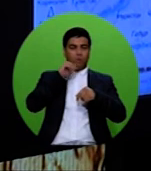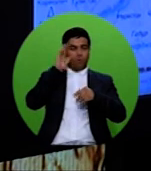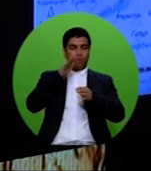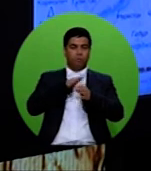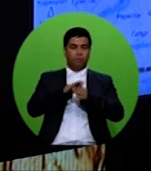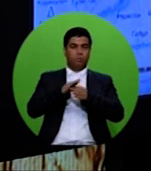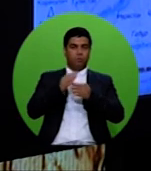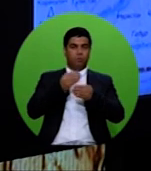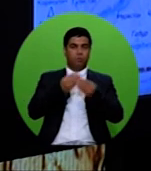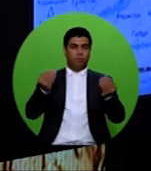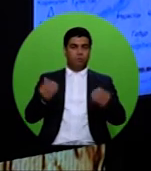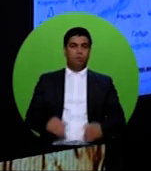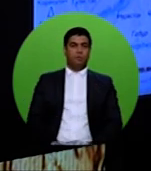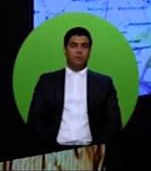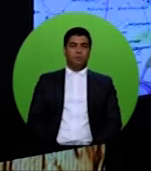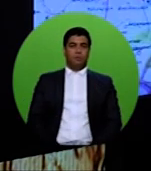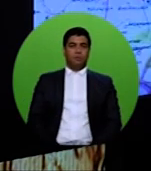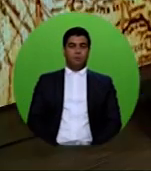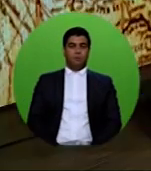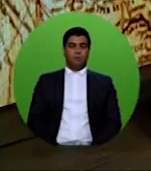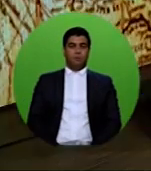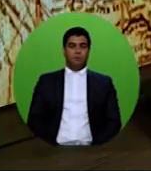водными ресурсами.